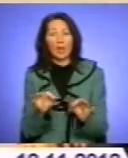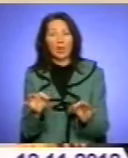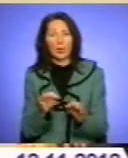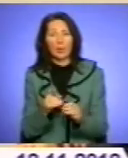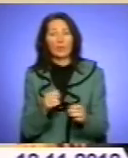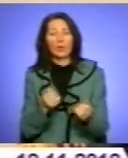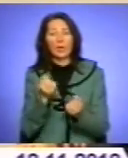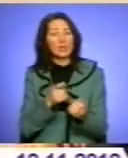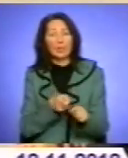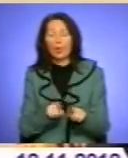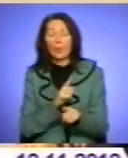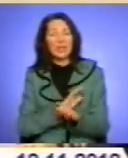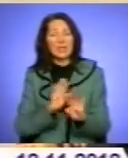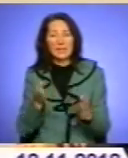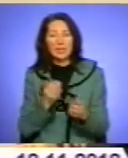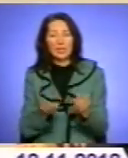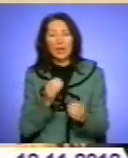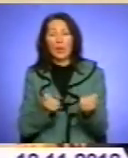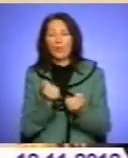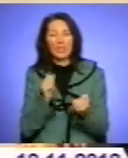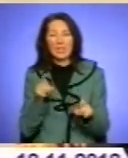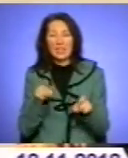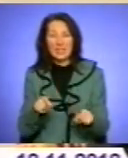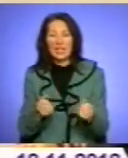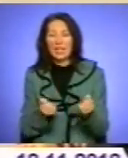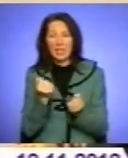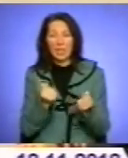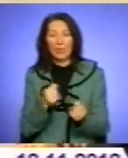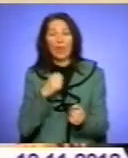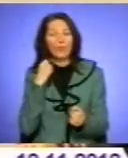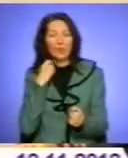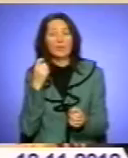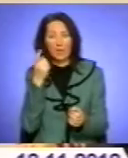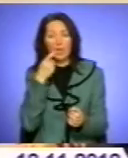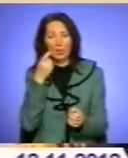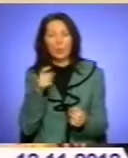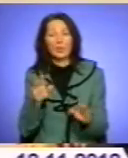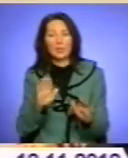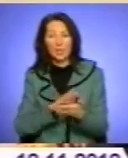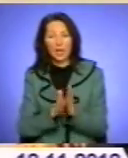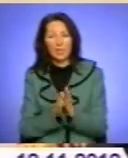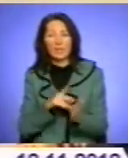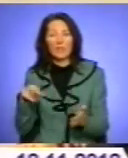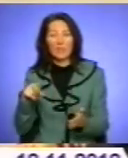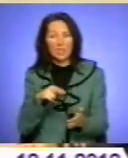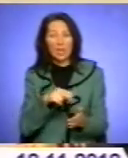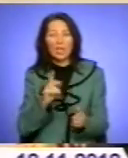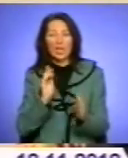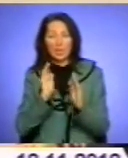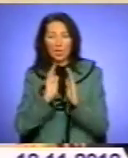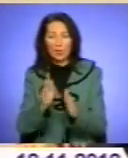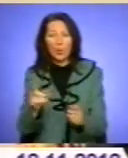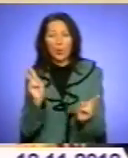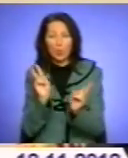водії не сідали за кермо в нетверезому стані, якби не перевищували швидкість, не виїжджали на смугу зустрічного руху